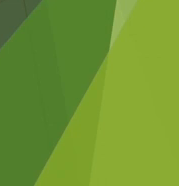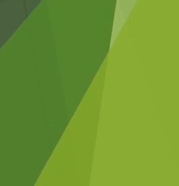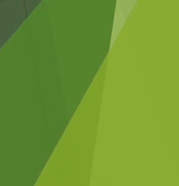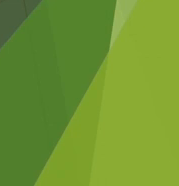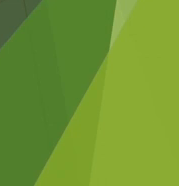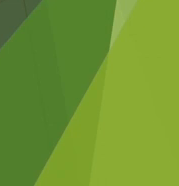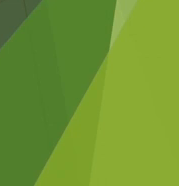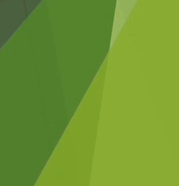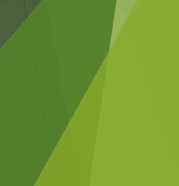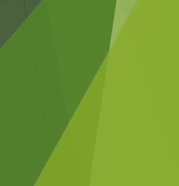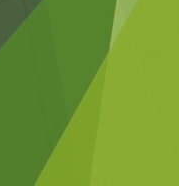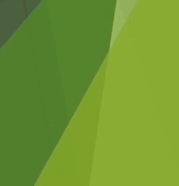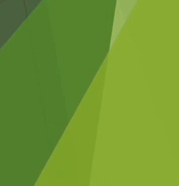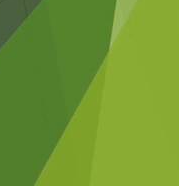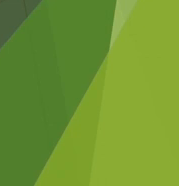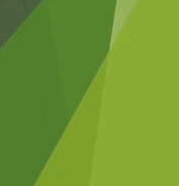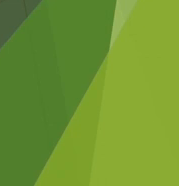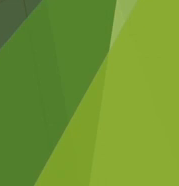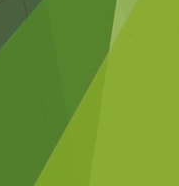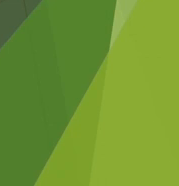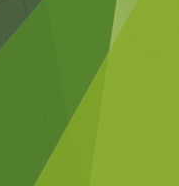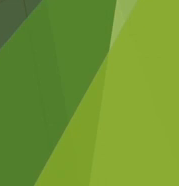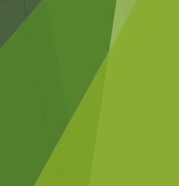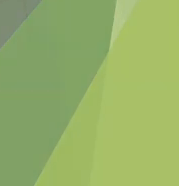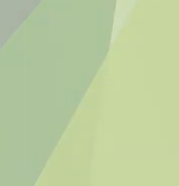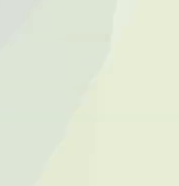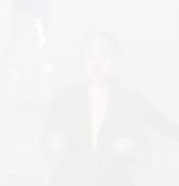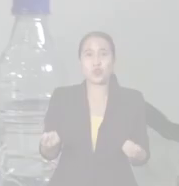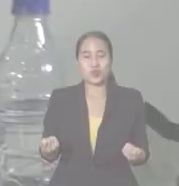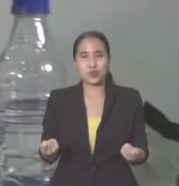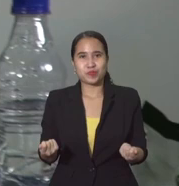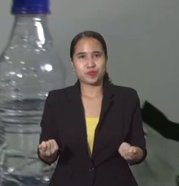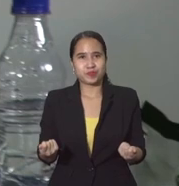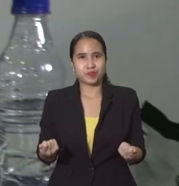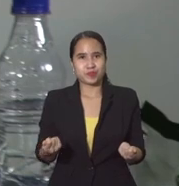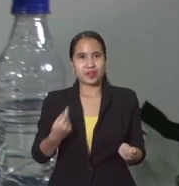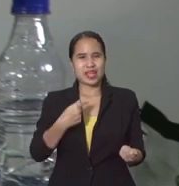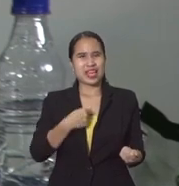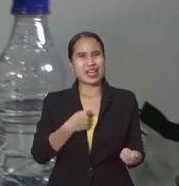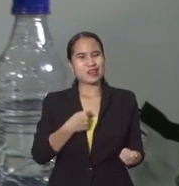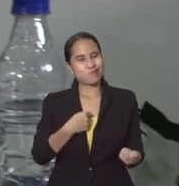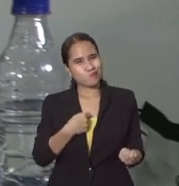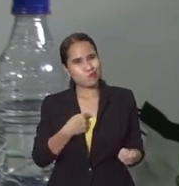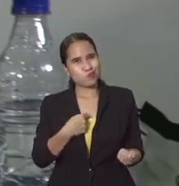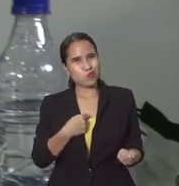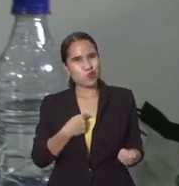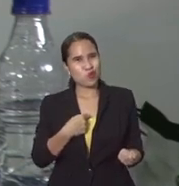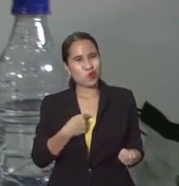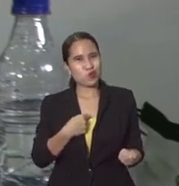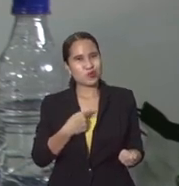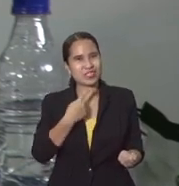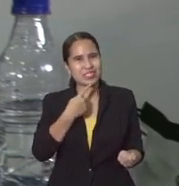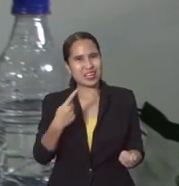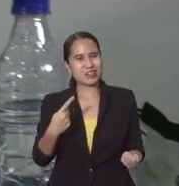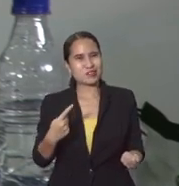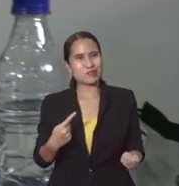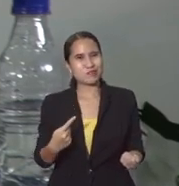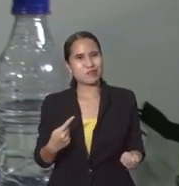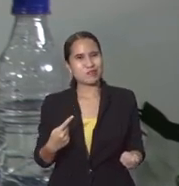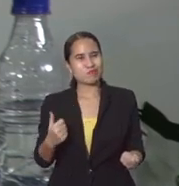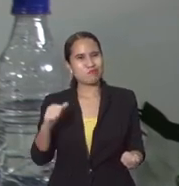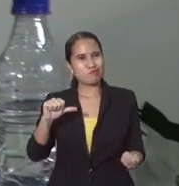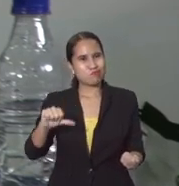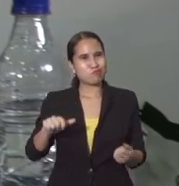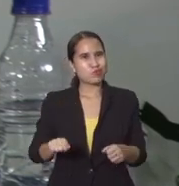twee grote sites zijn open, POC en het Zorghotel. Ik moet helaas ook zeggen dat ik slecht nieuws heb. In die zin dat